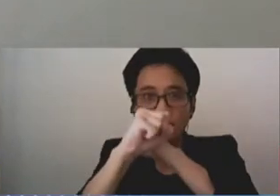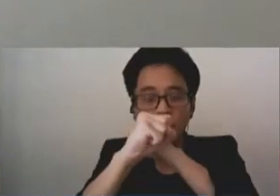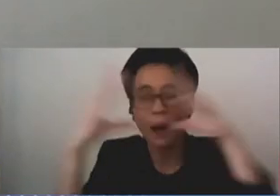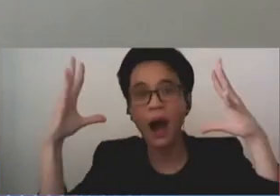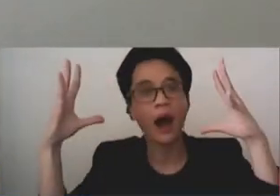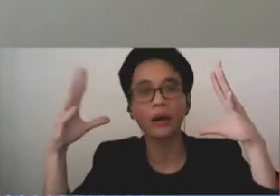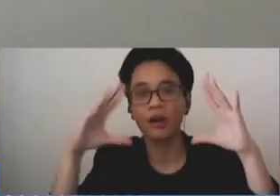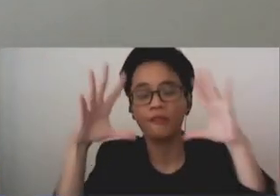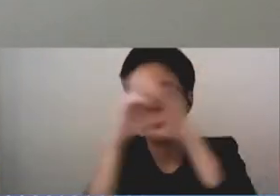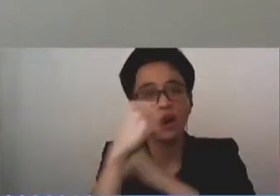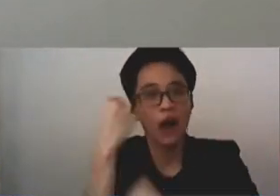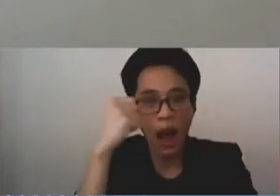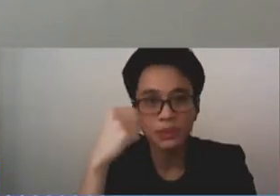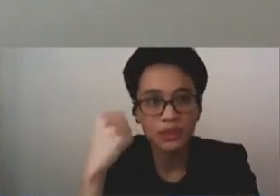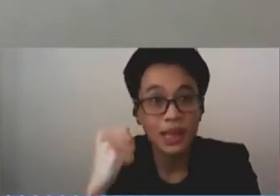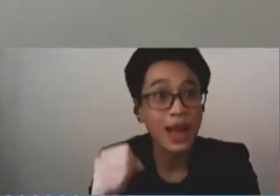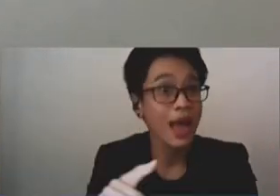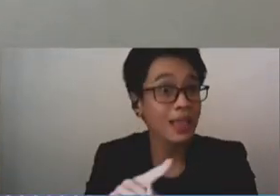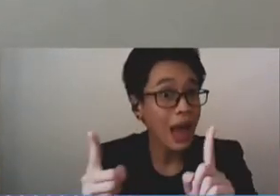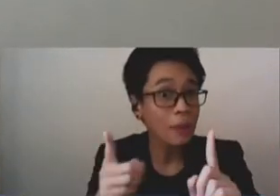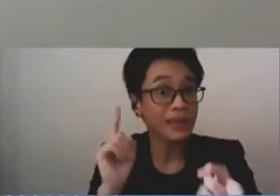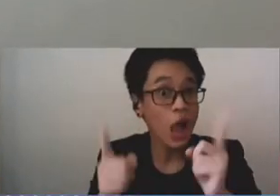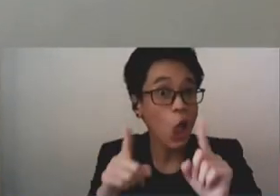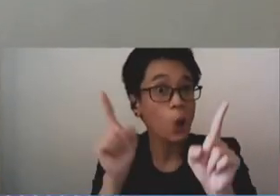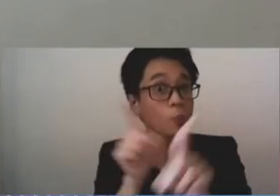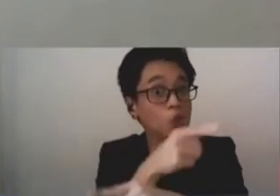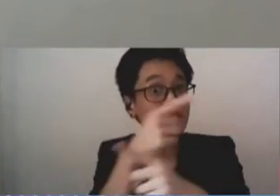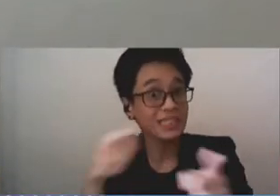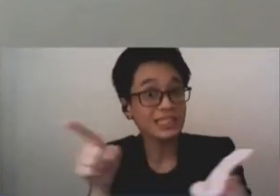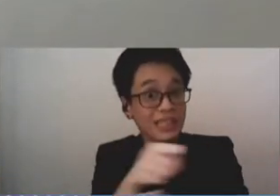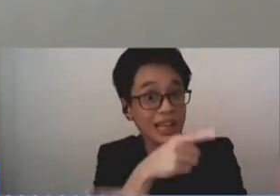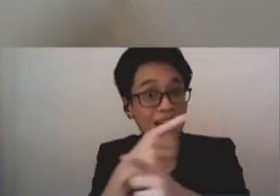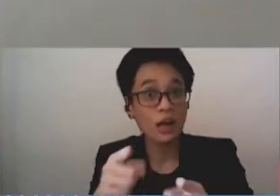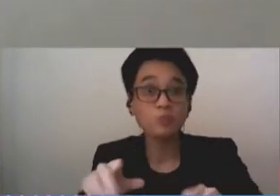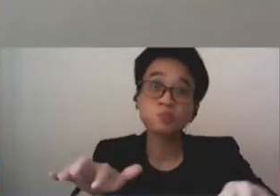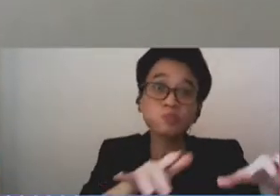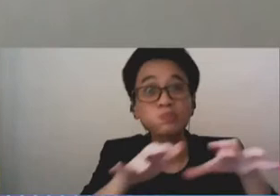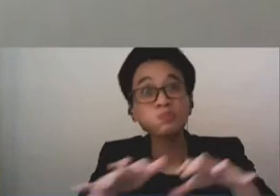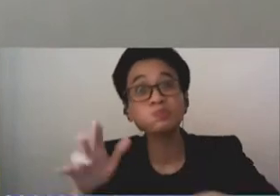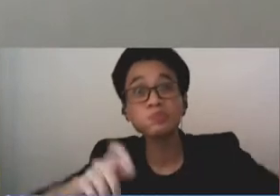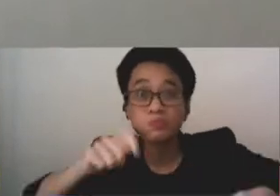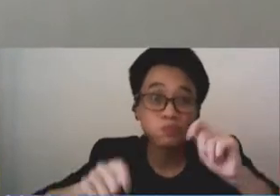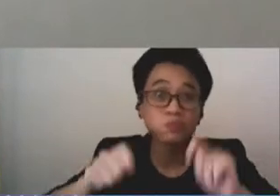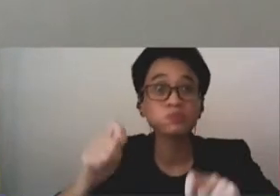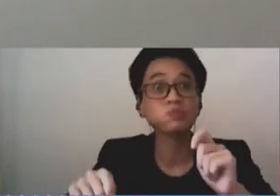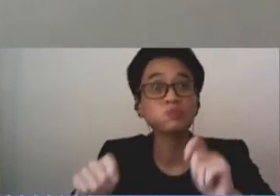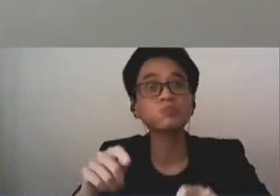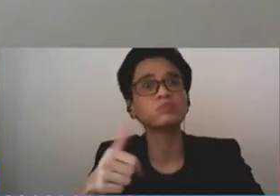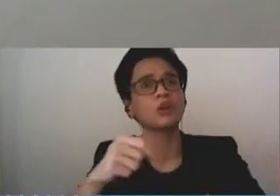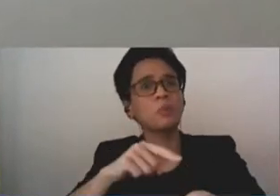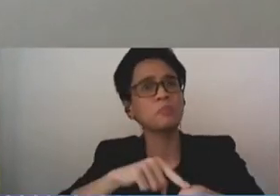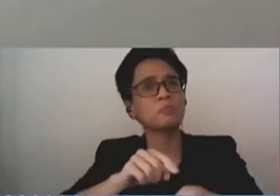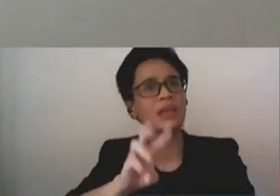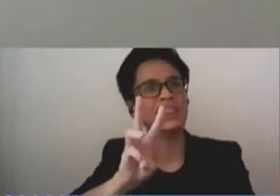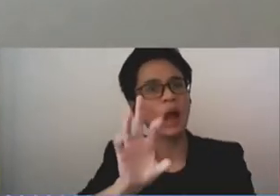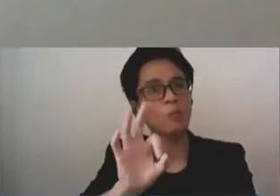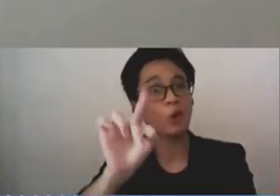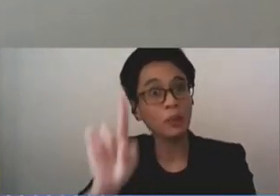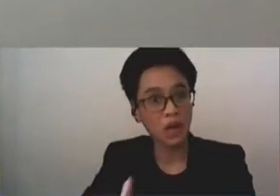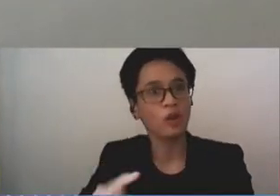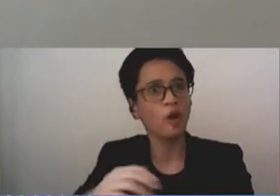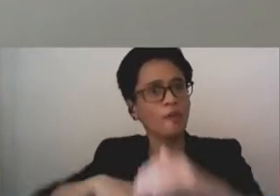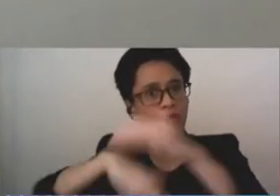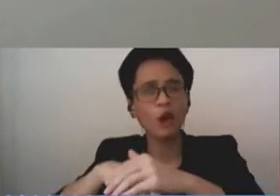kalau dalam hal musik itu dia langsung ya 30 menit ya 30 menit dia akan pay attention sama orang yang